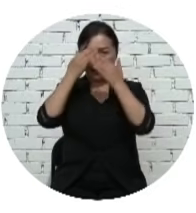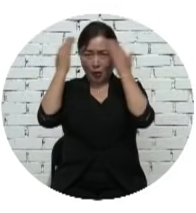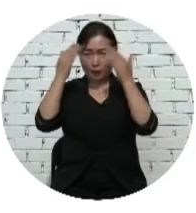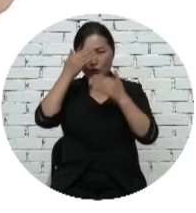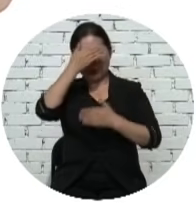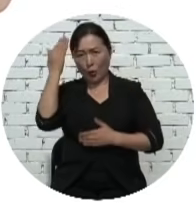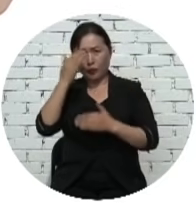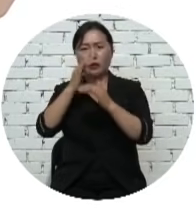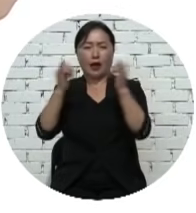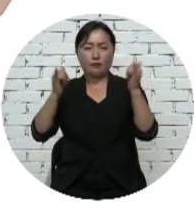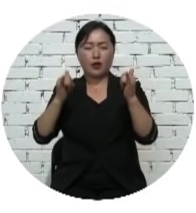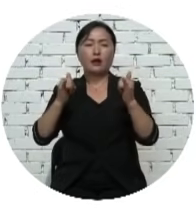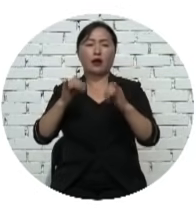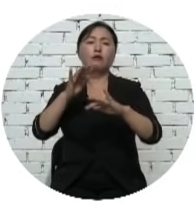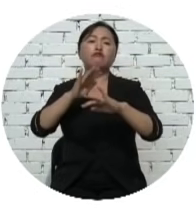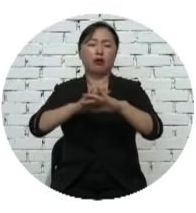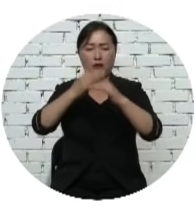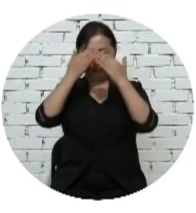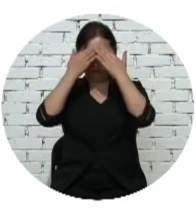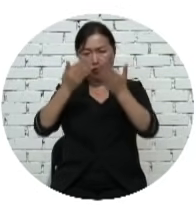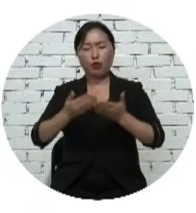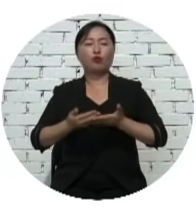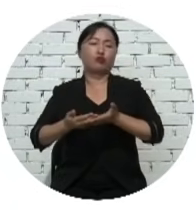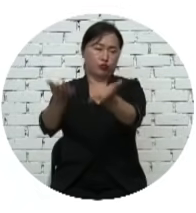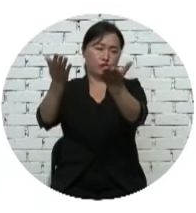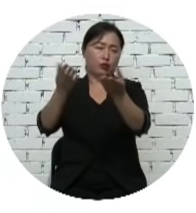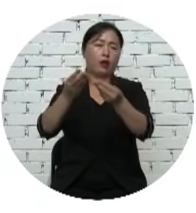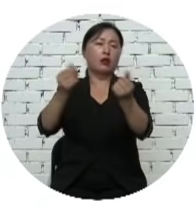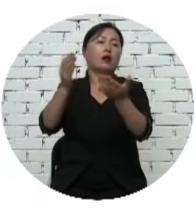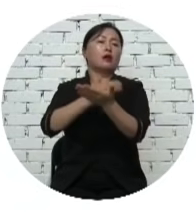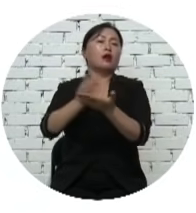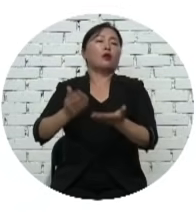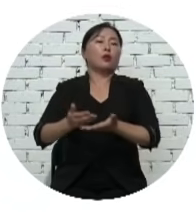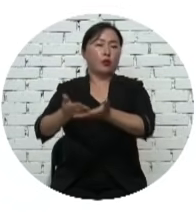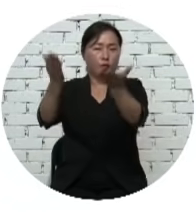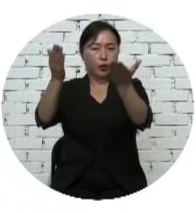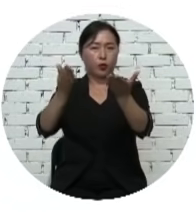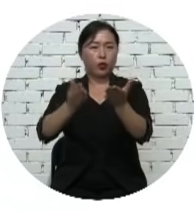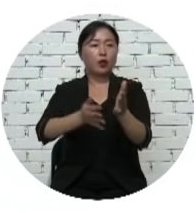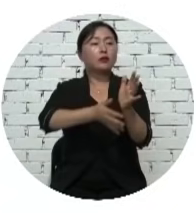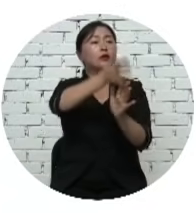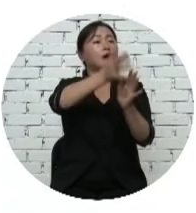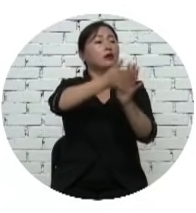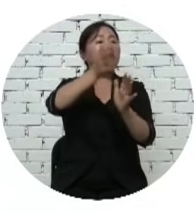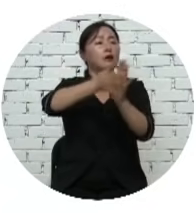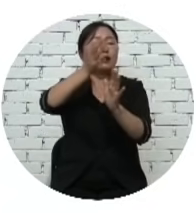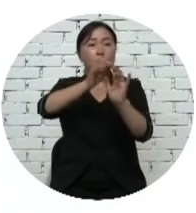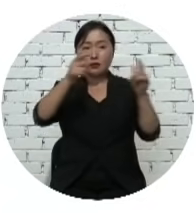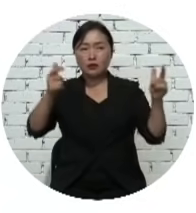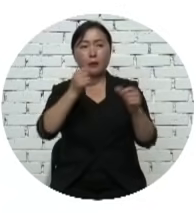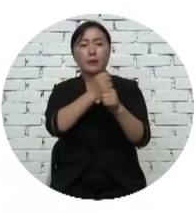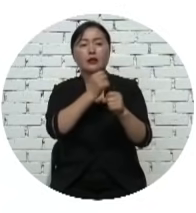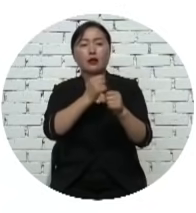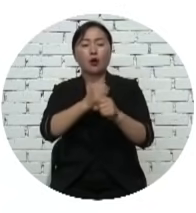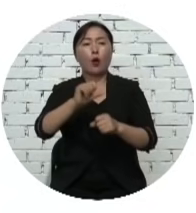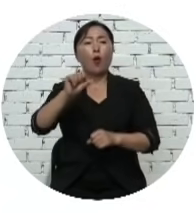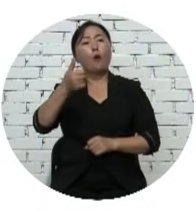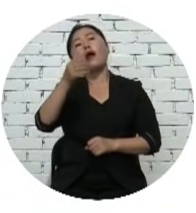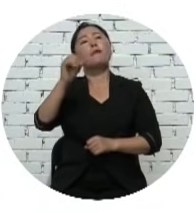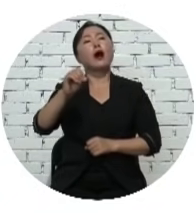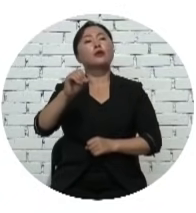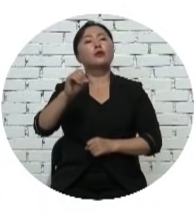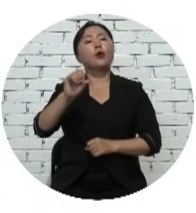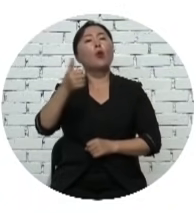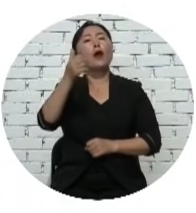젊은이들에게 무상으로 제공을 한다는 겁니다. 무상으로. 그리고 그 배후도시 3천만 평을 500만 원대